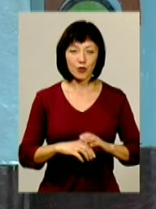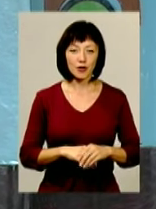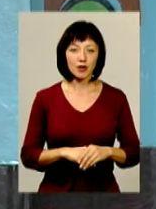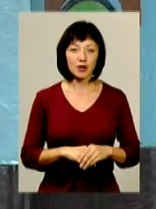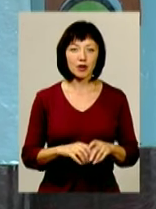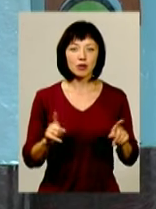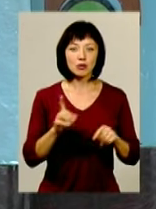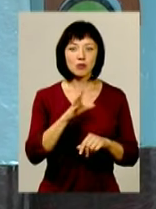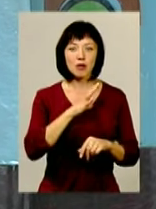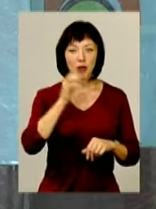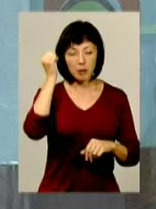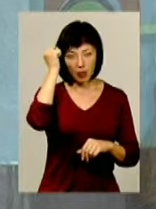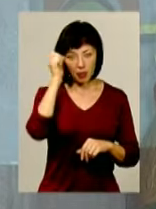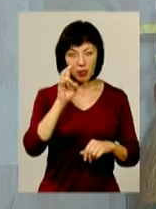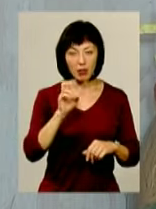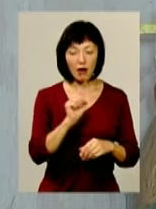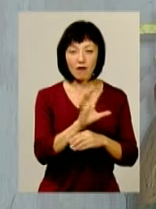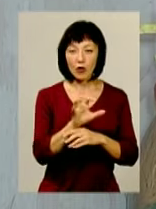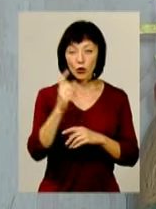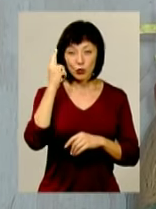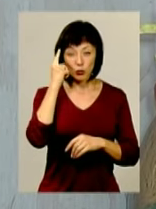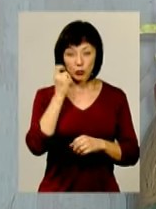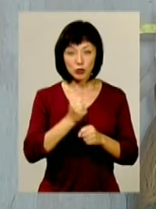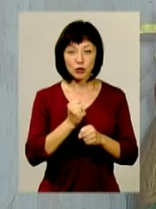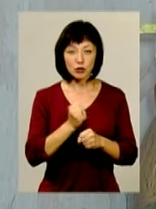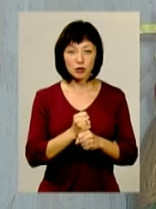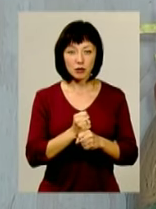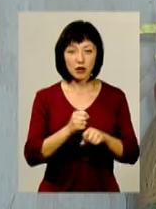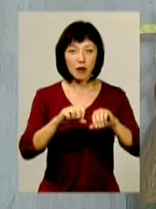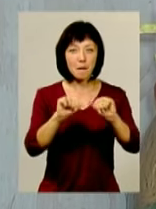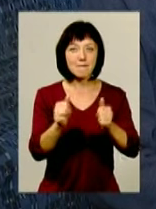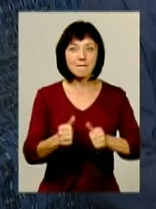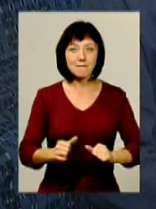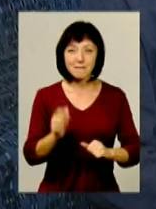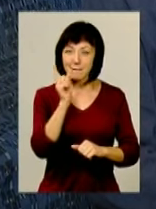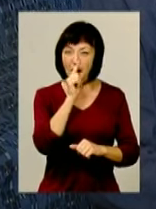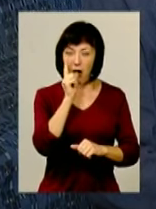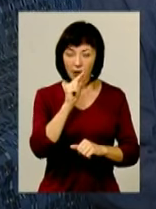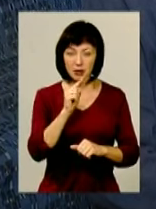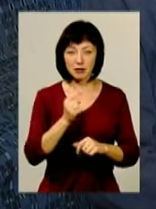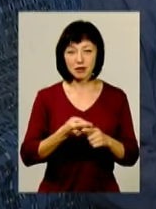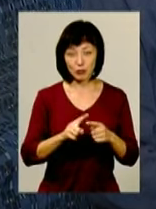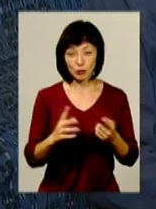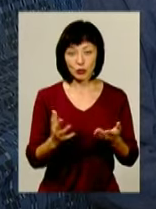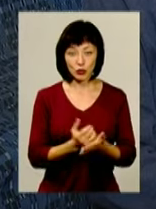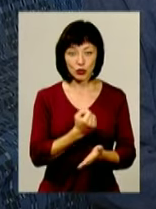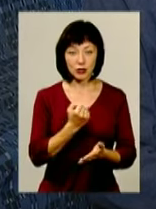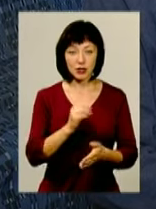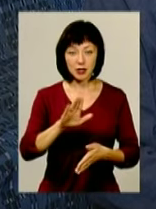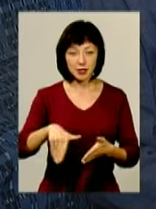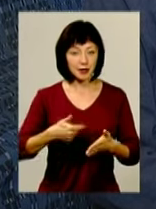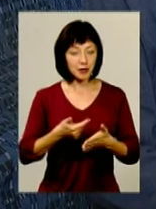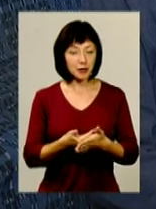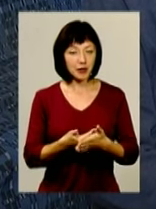була пам'ять на фотографії, а потім думаю, давай зроблю макет цей. І от вийшло мені. І з тих пір